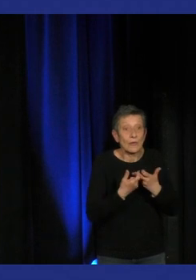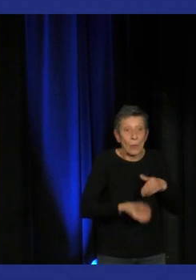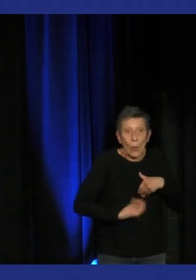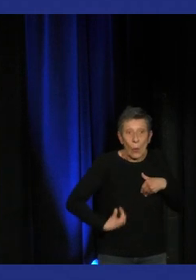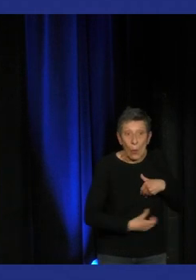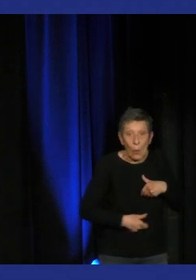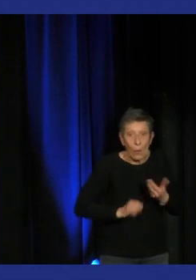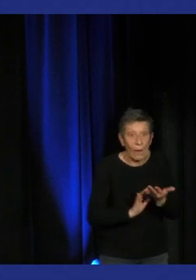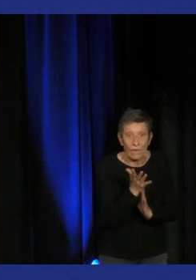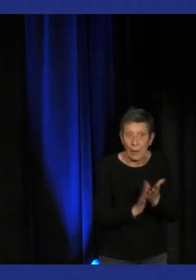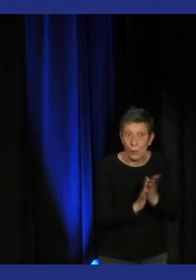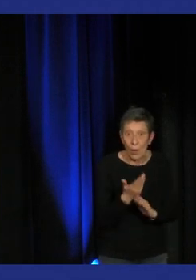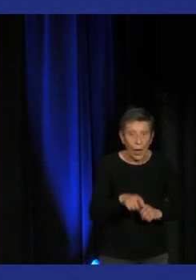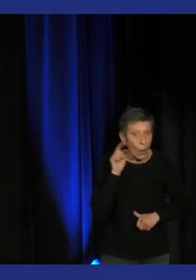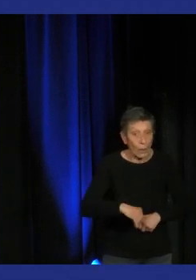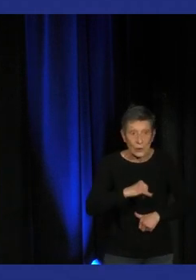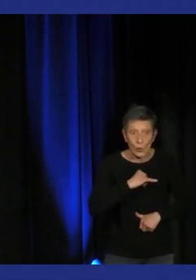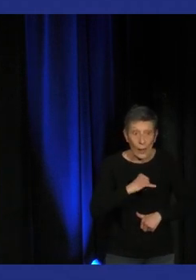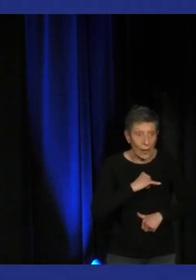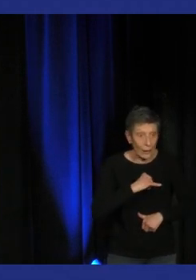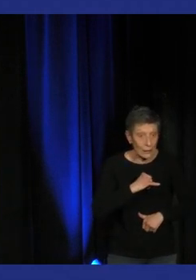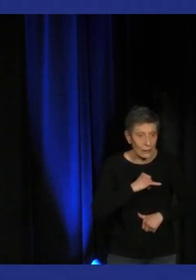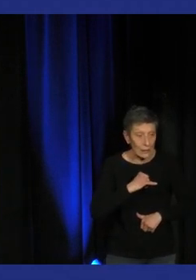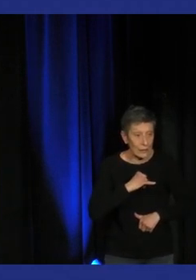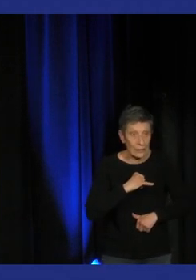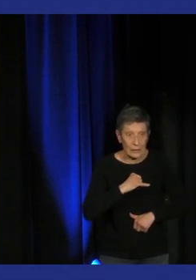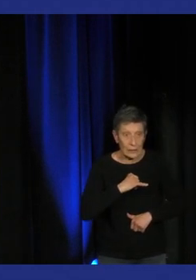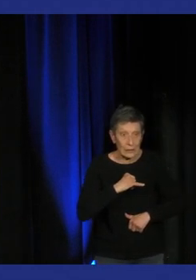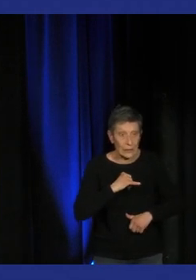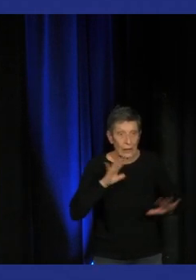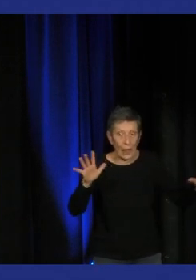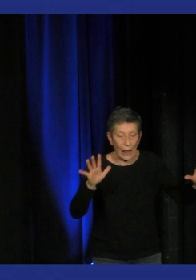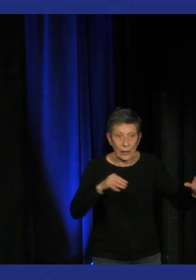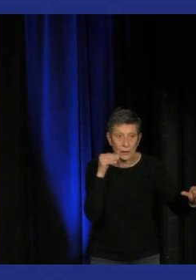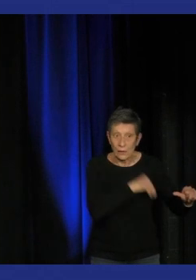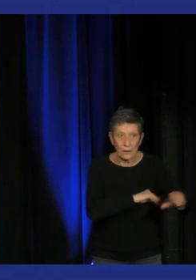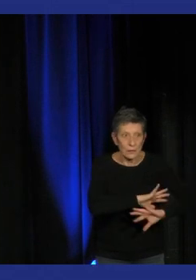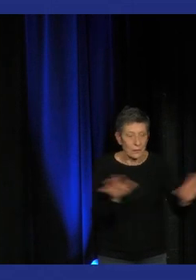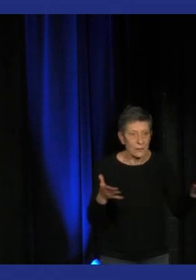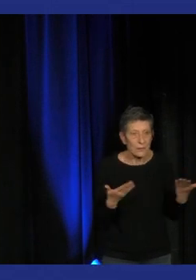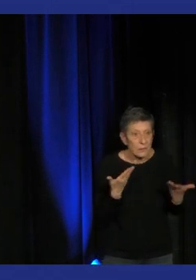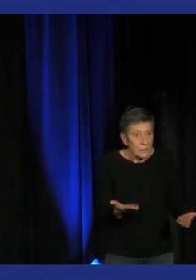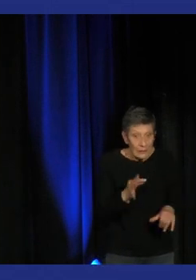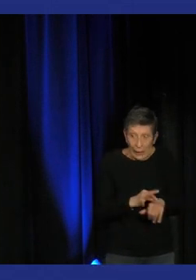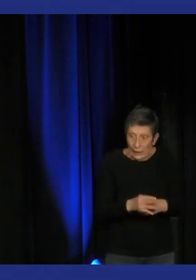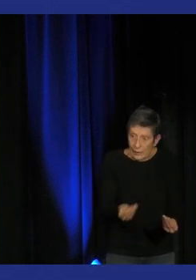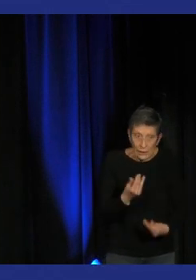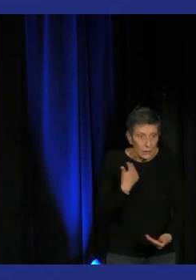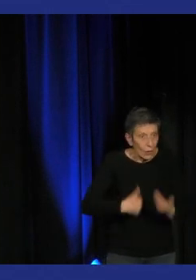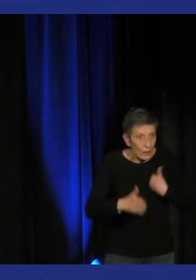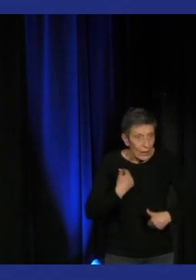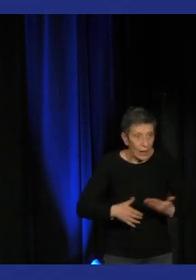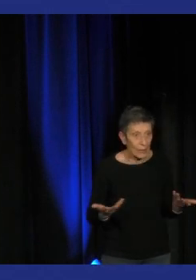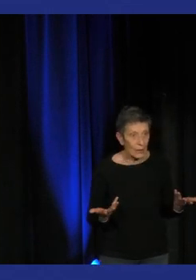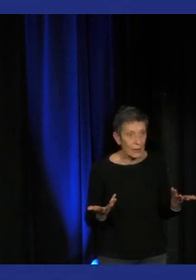inflammé qui oblige à aller aux toilettes de manière très intempestive, c'est une maladie invalidante, c'est un handicap, il